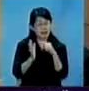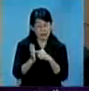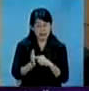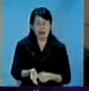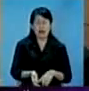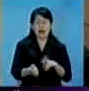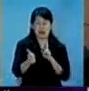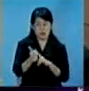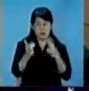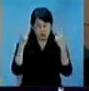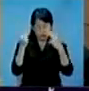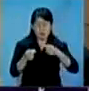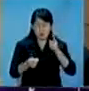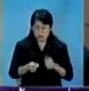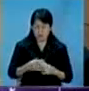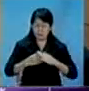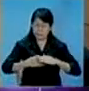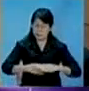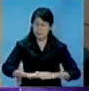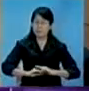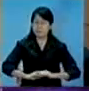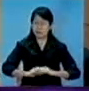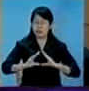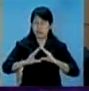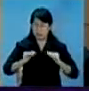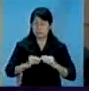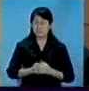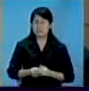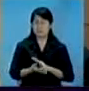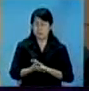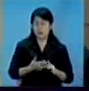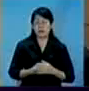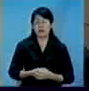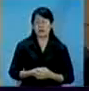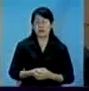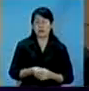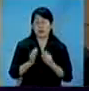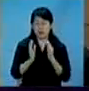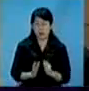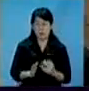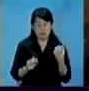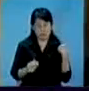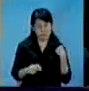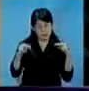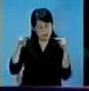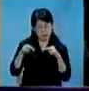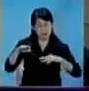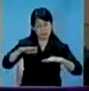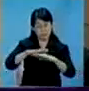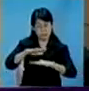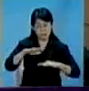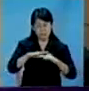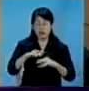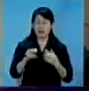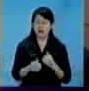เนียกนั่นคือประจักษ์พยานคือผู้ที่ได้รับการบาดเจ็บกว่า 1,500 ค